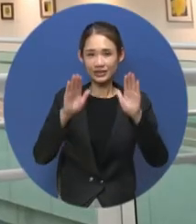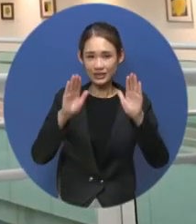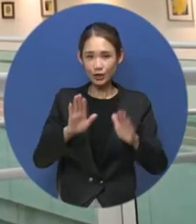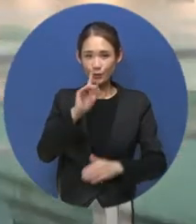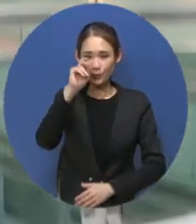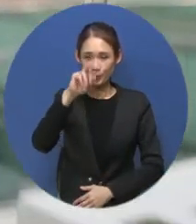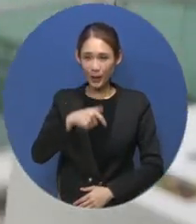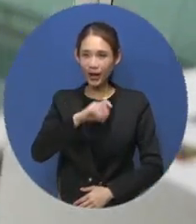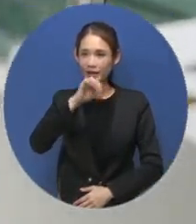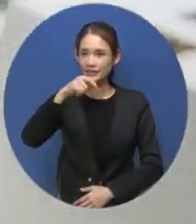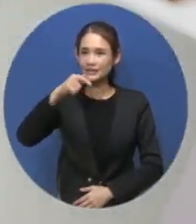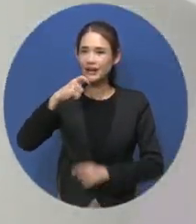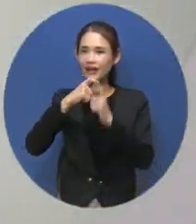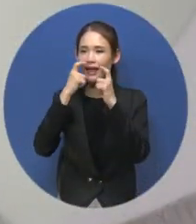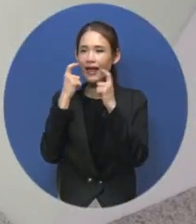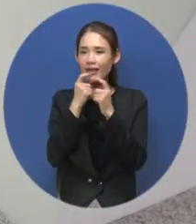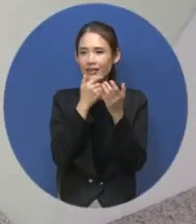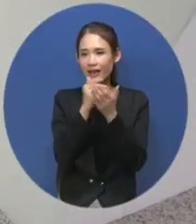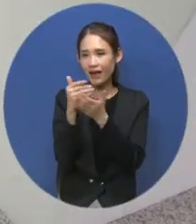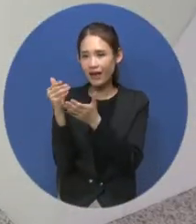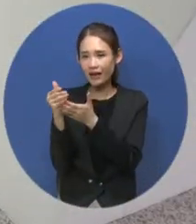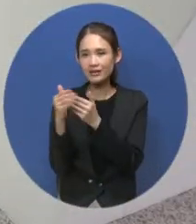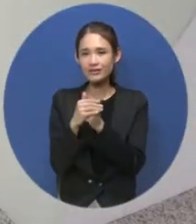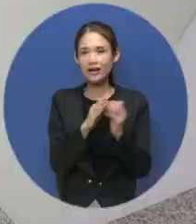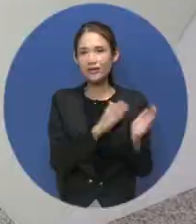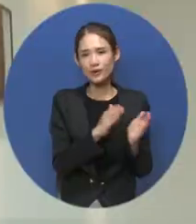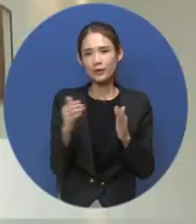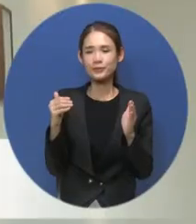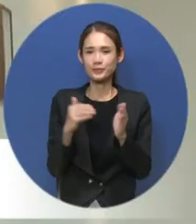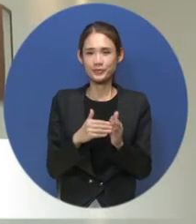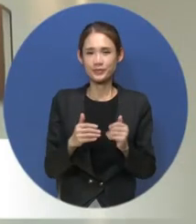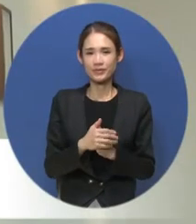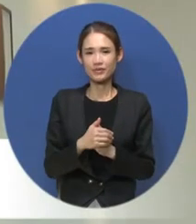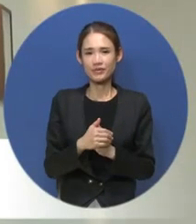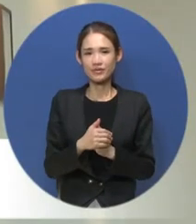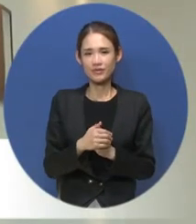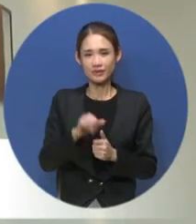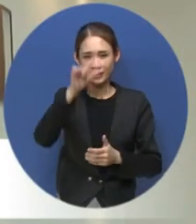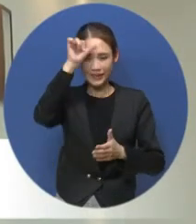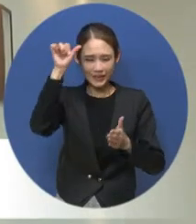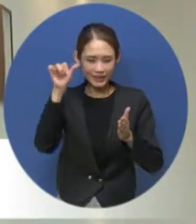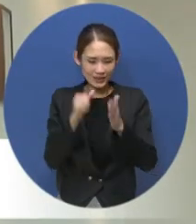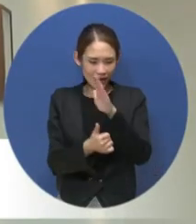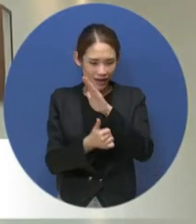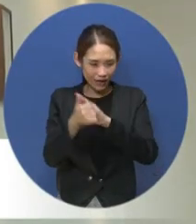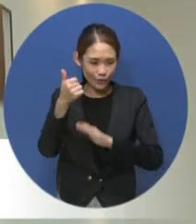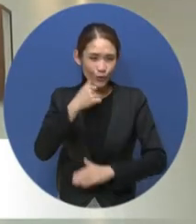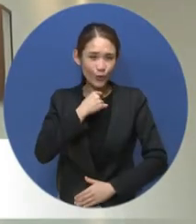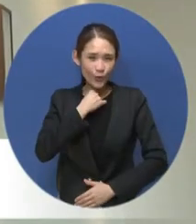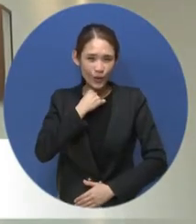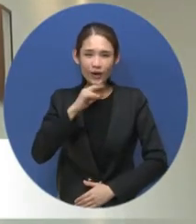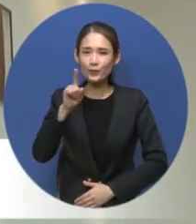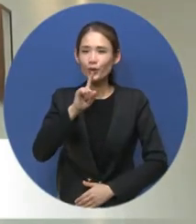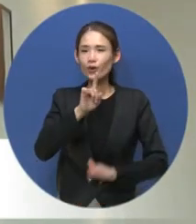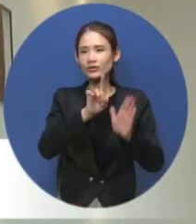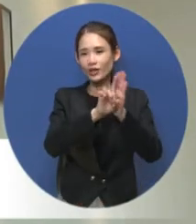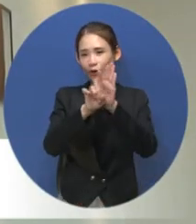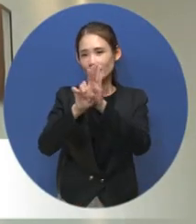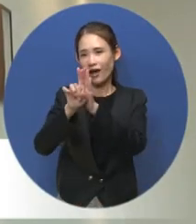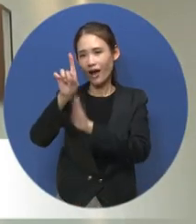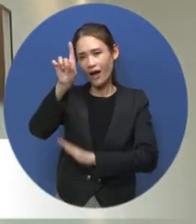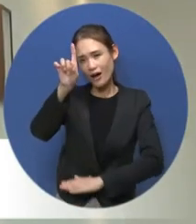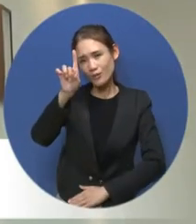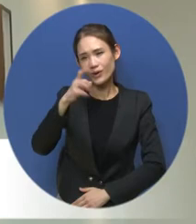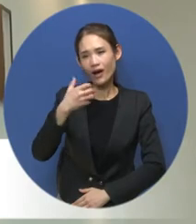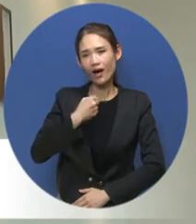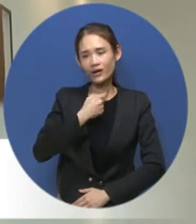박은경 작가의 개인전 역시 그렇게 마련되었습니다. 일생의 소원이 전시에 한 번 하는 거였어요.